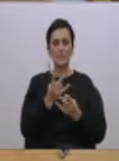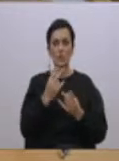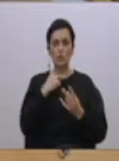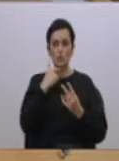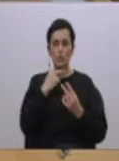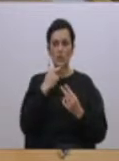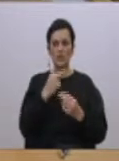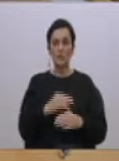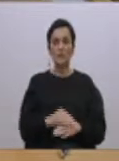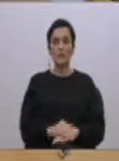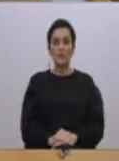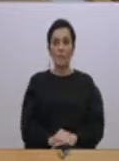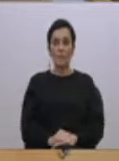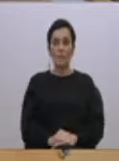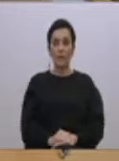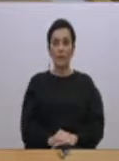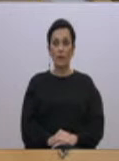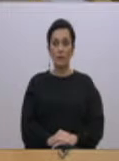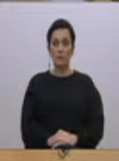khuradgeba.